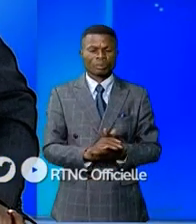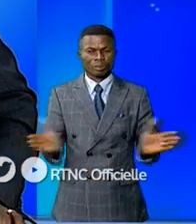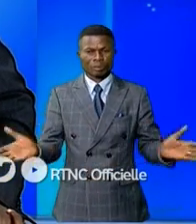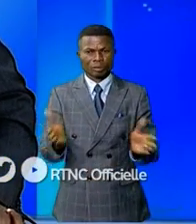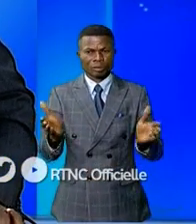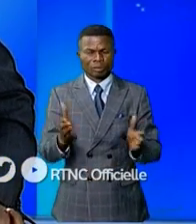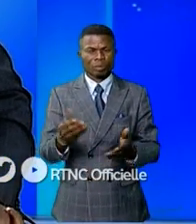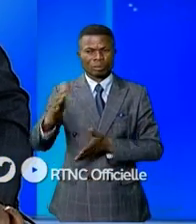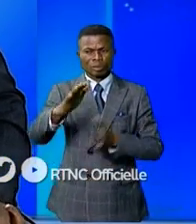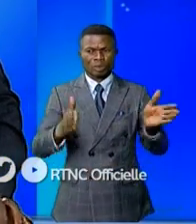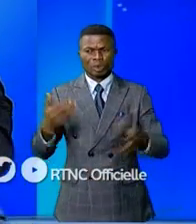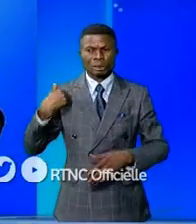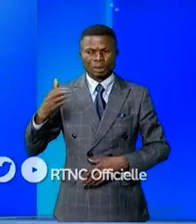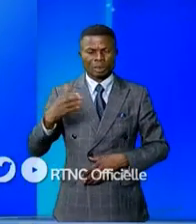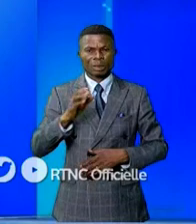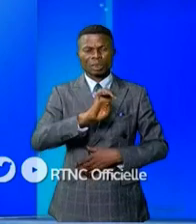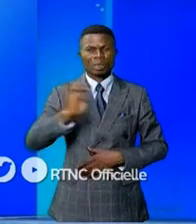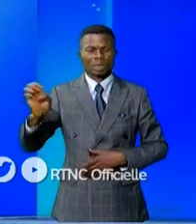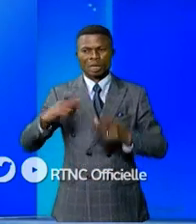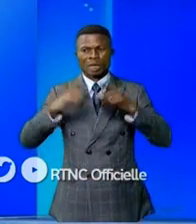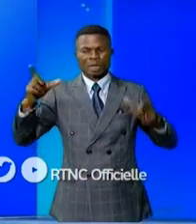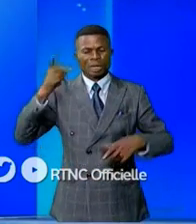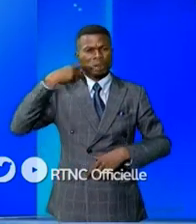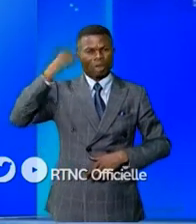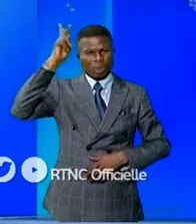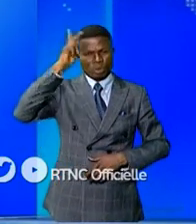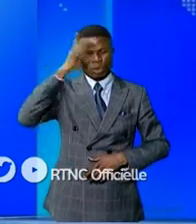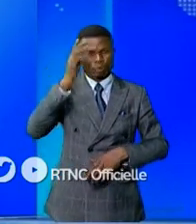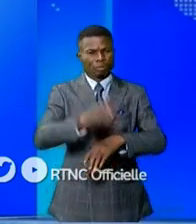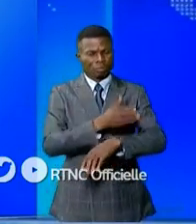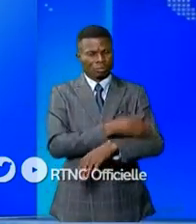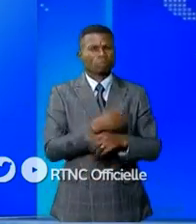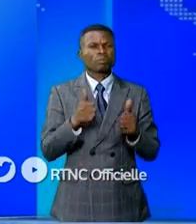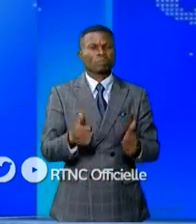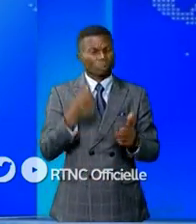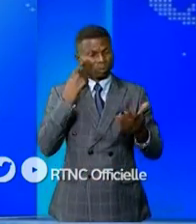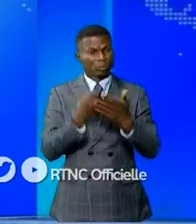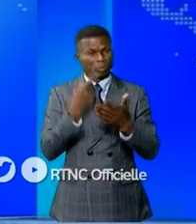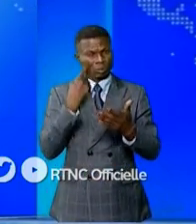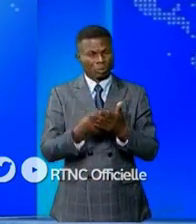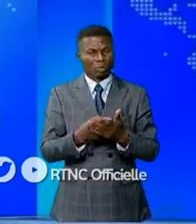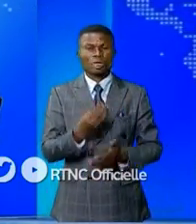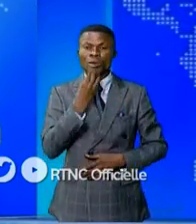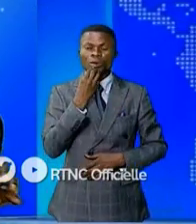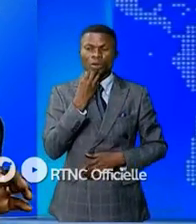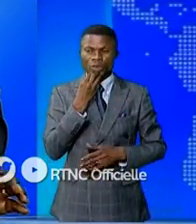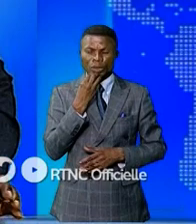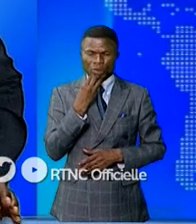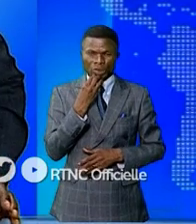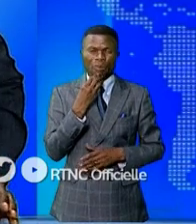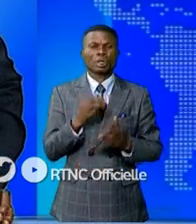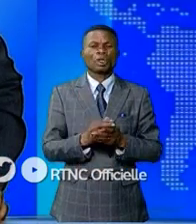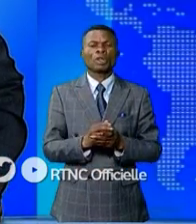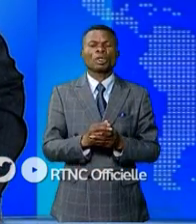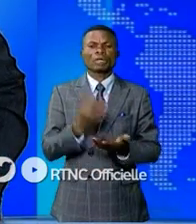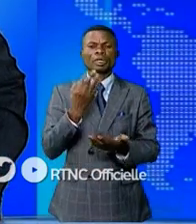L'encadrement des recettes dans l'ex-grand Katanga progresse bien, constat fait par les inspecteurs de l'IGF, entendez